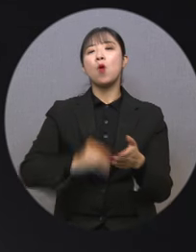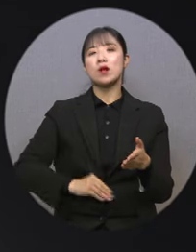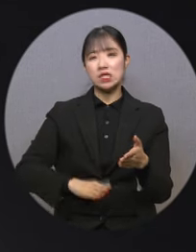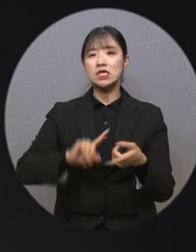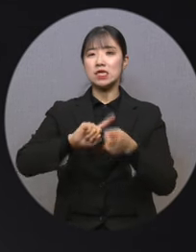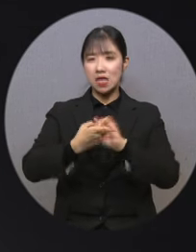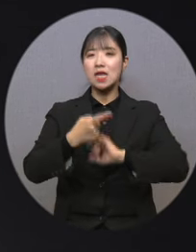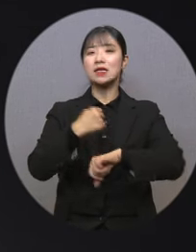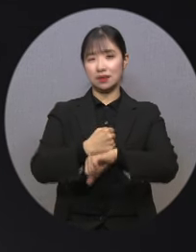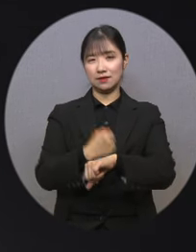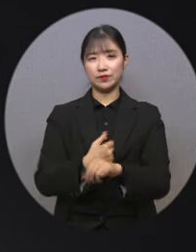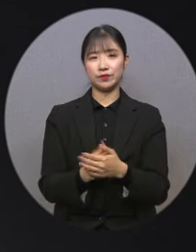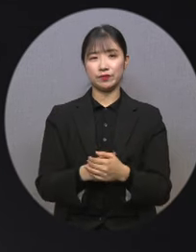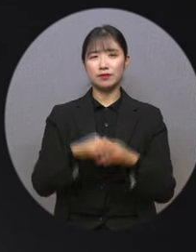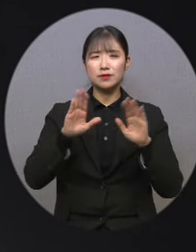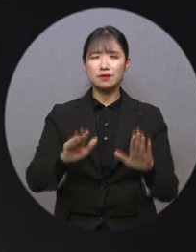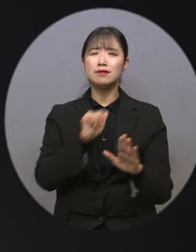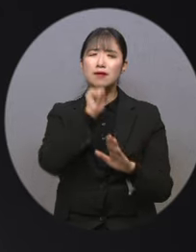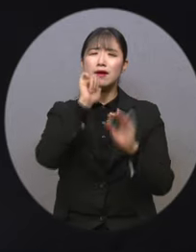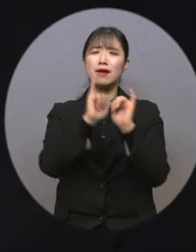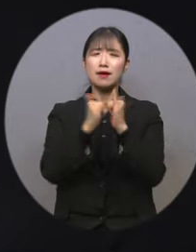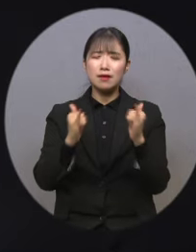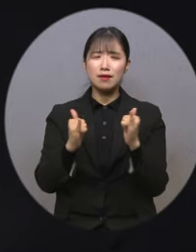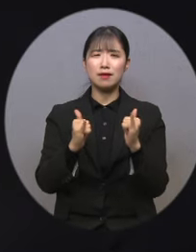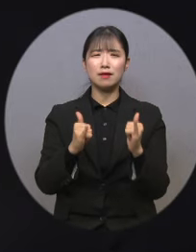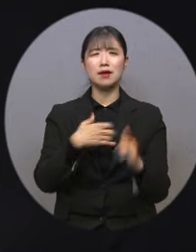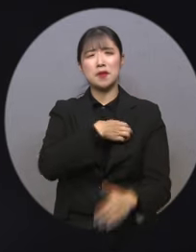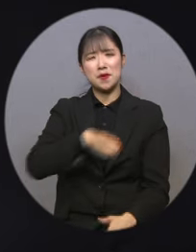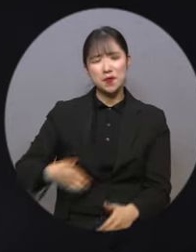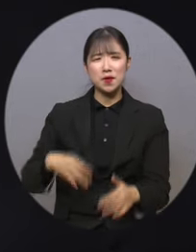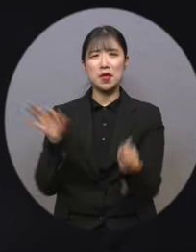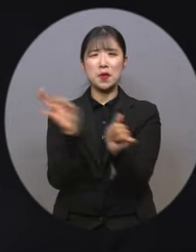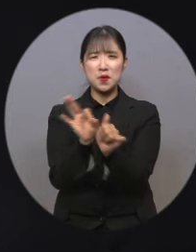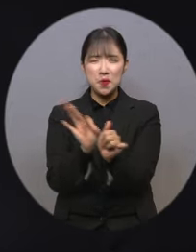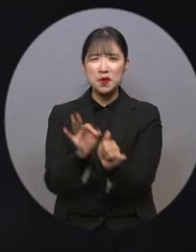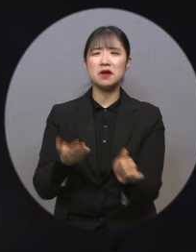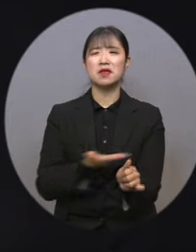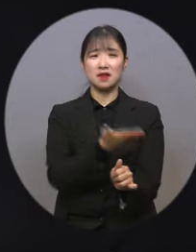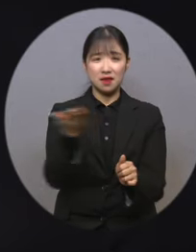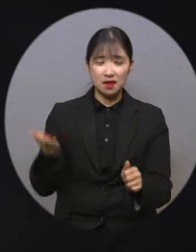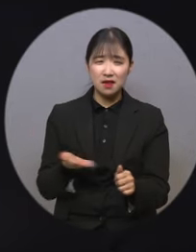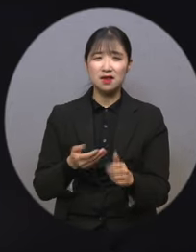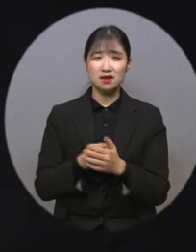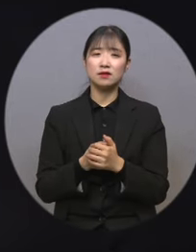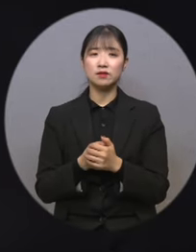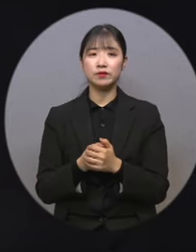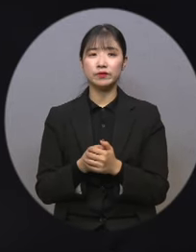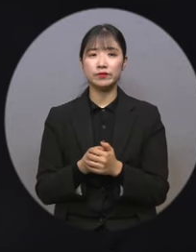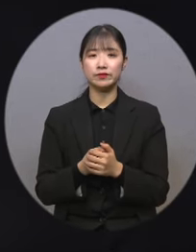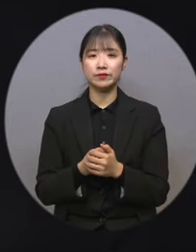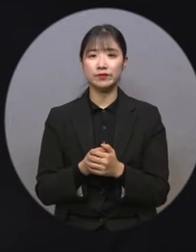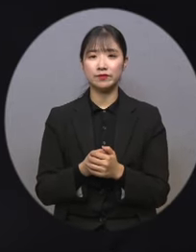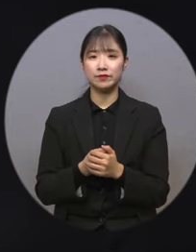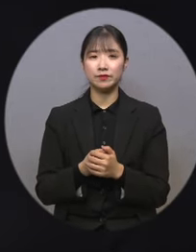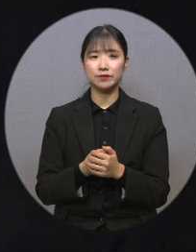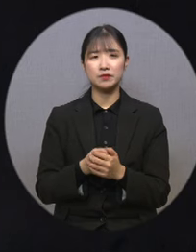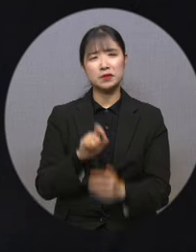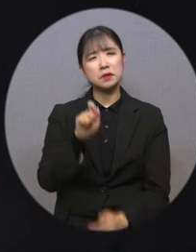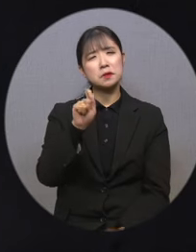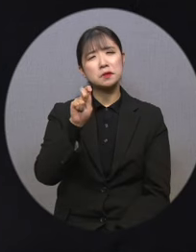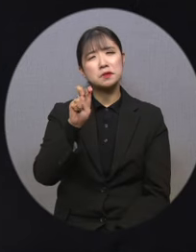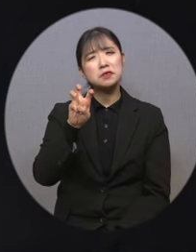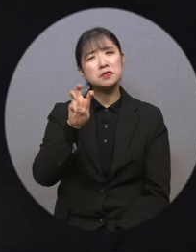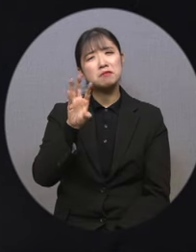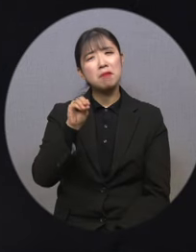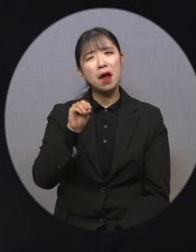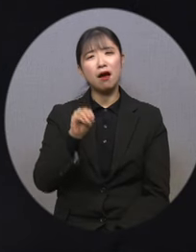지금 영세민들에게 주는 그 생활보호 대상자들이 주는 돈 이런 거는 뭐 그 몇십만 원씩 적어놓고서는